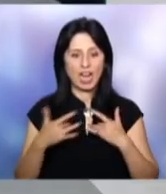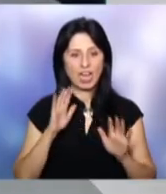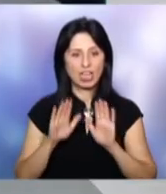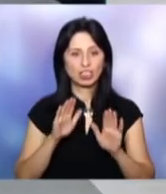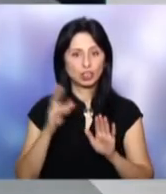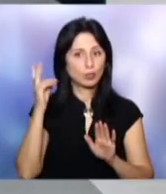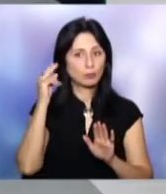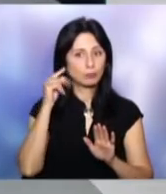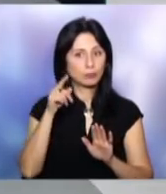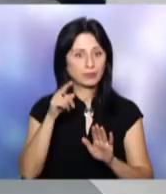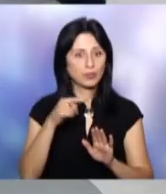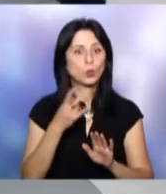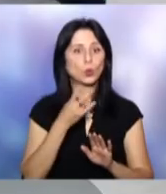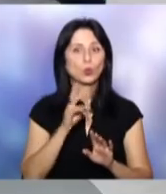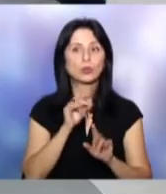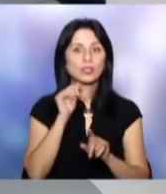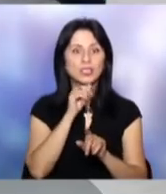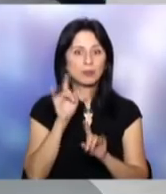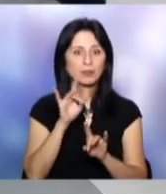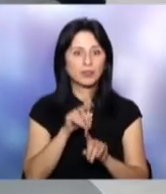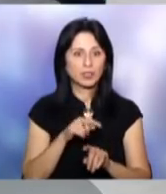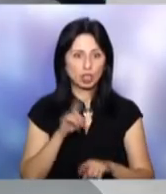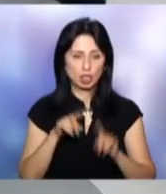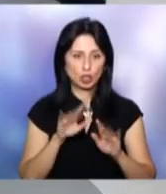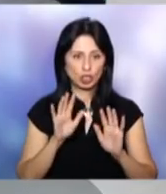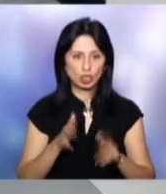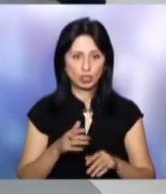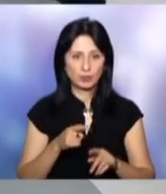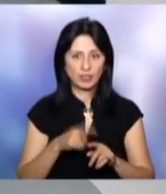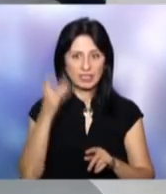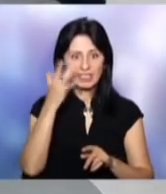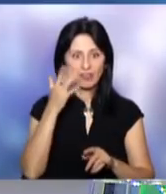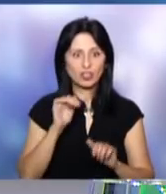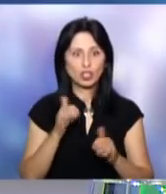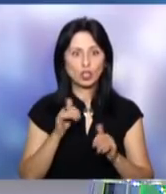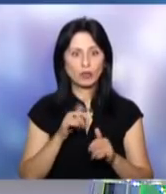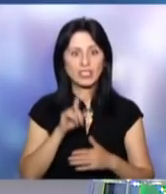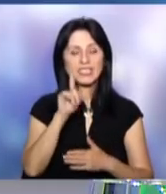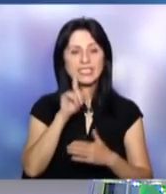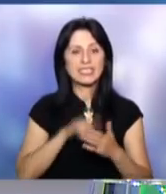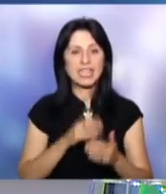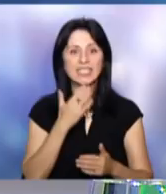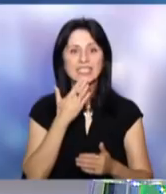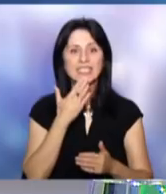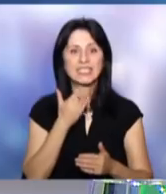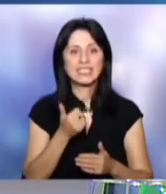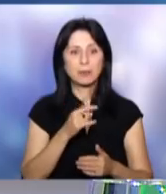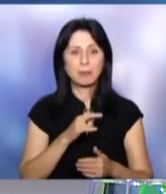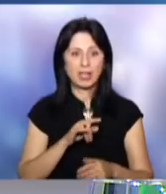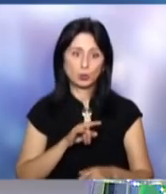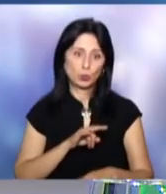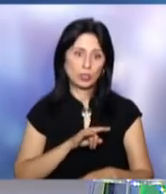ყურში მეჩურჩულებოდა და მე უნდა გავამხილო მან თქვა რომ ზოგიერთ შემთხვევაში წარმოიდგინეთ როგორი სანდო და სიმპატიურია ის